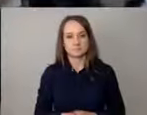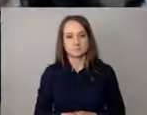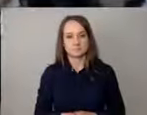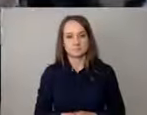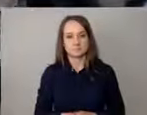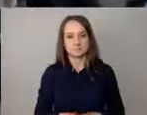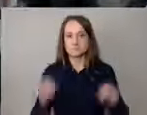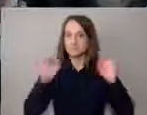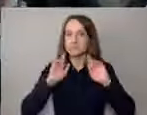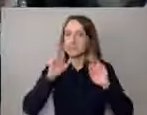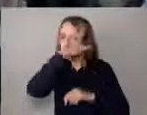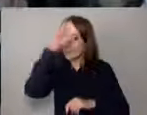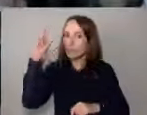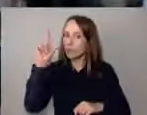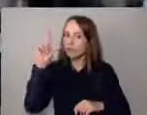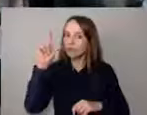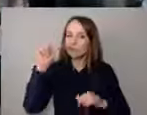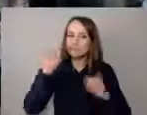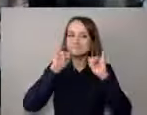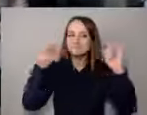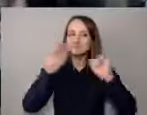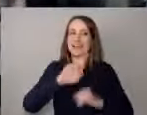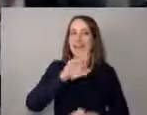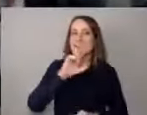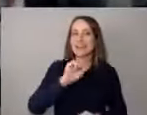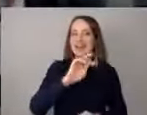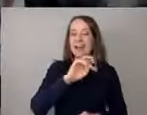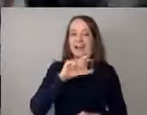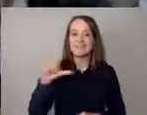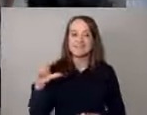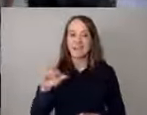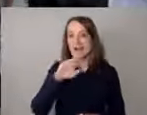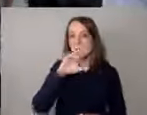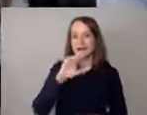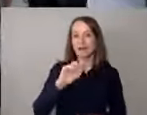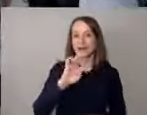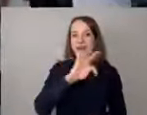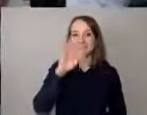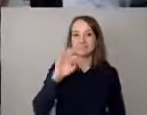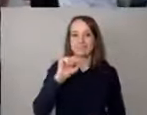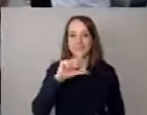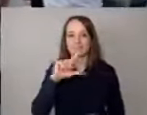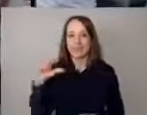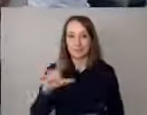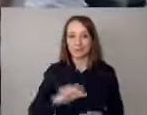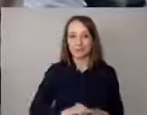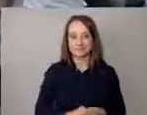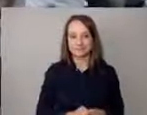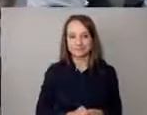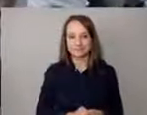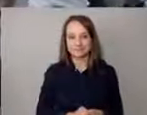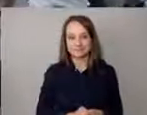Rafał, Rafał, Rafał, Rafał, Rafał, Rafał, Rafał,